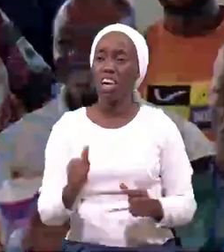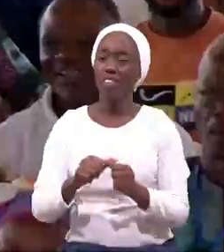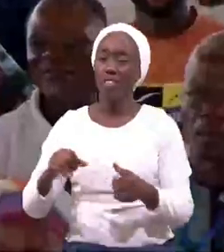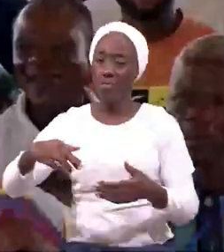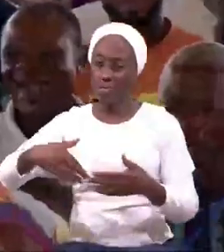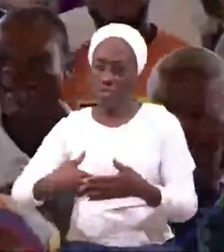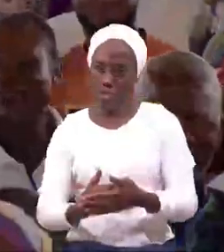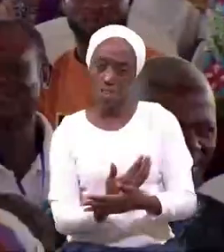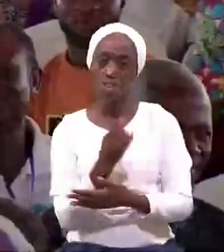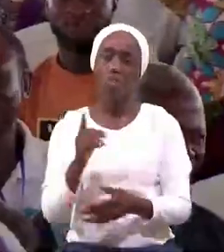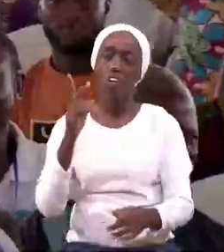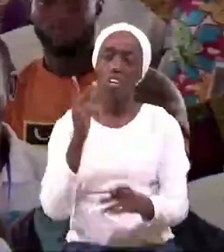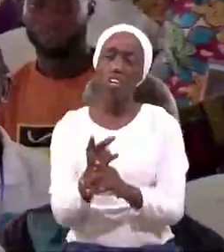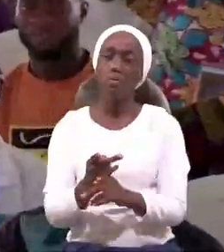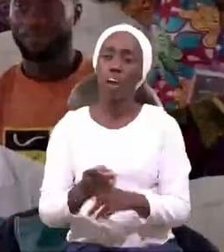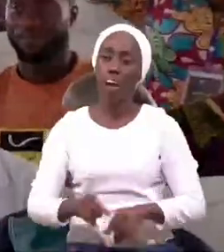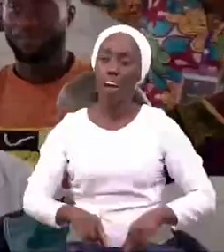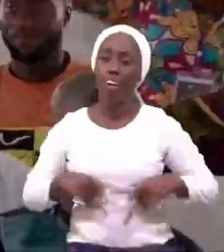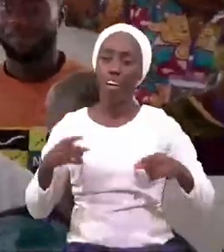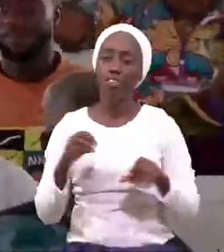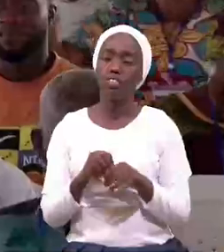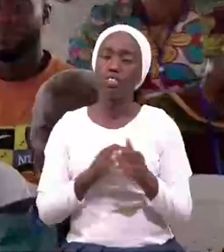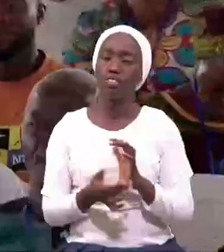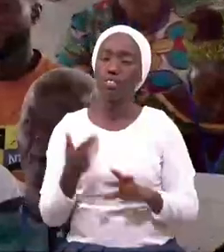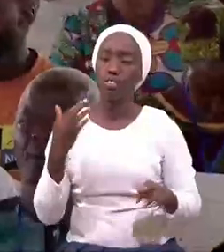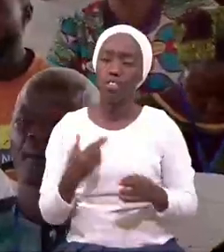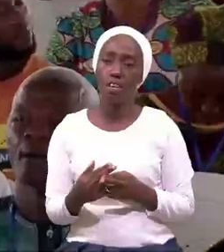Et ton système sanguin sera renouvelé, tu seras vivant.